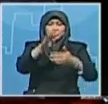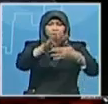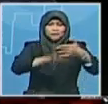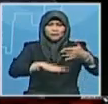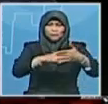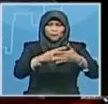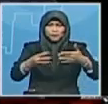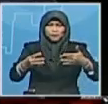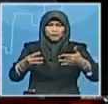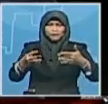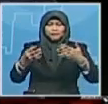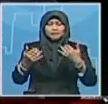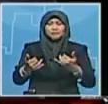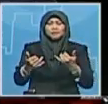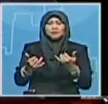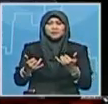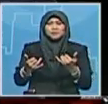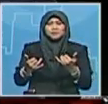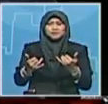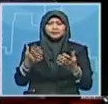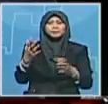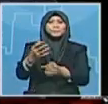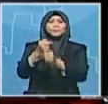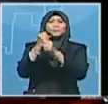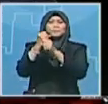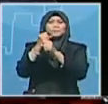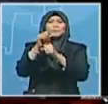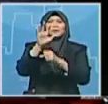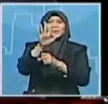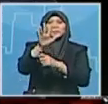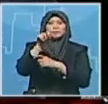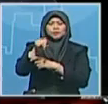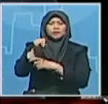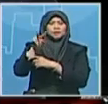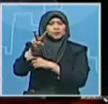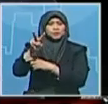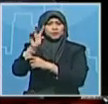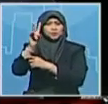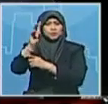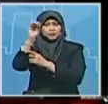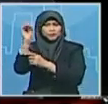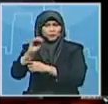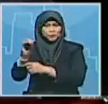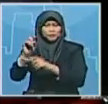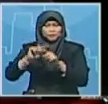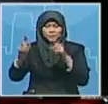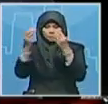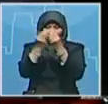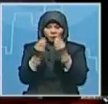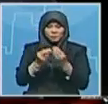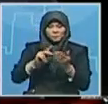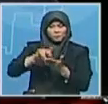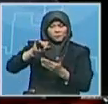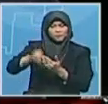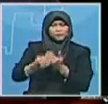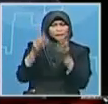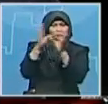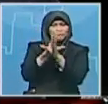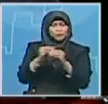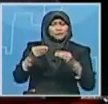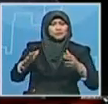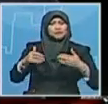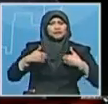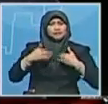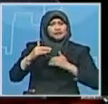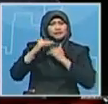kita masa ini kena mencapai sekurang-kurangnya 5.27%. Tapi keseluruhan projek di Sarawak sekarang ini sudah berada